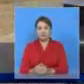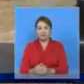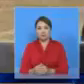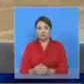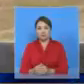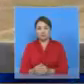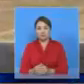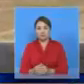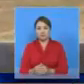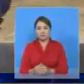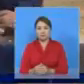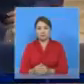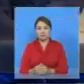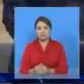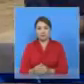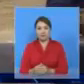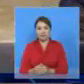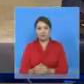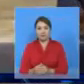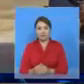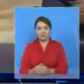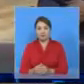потом, после того, когда мы приведем порядок дворы, не сорили.